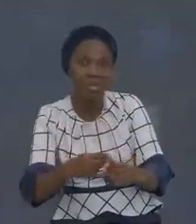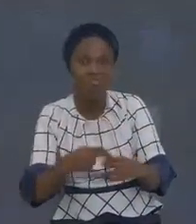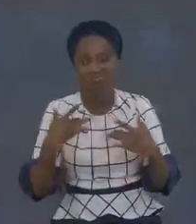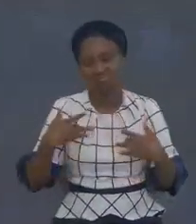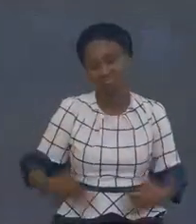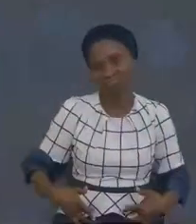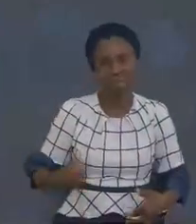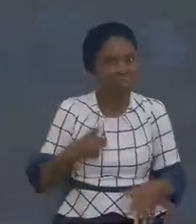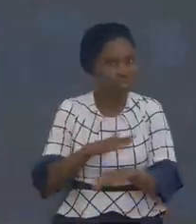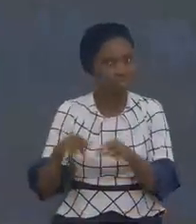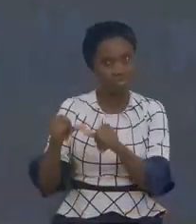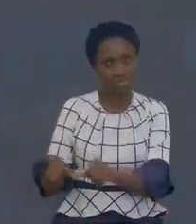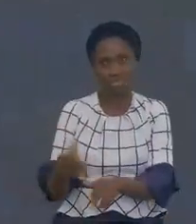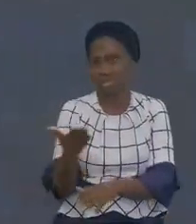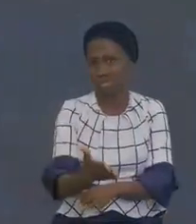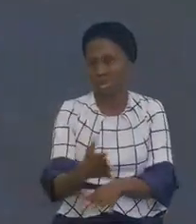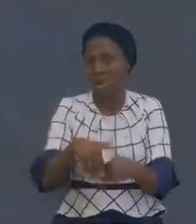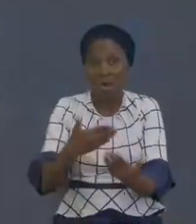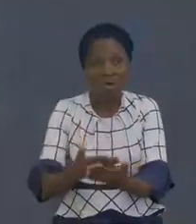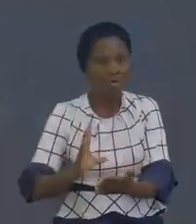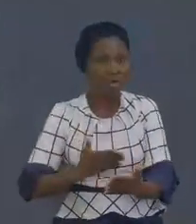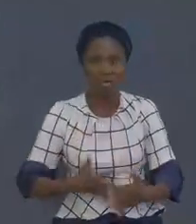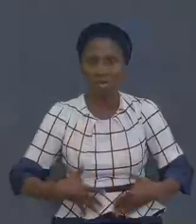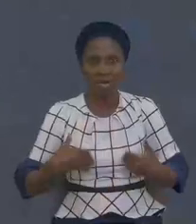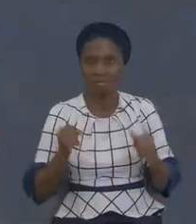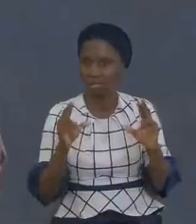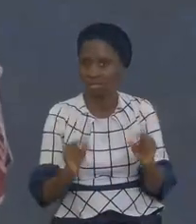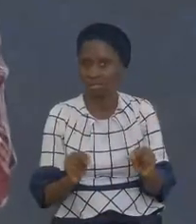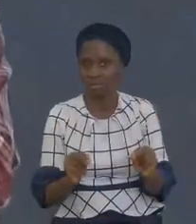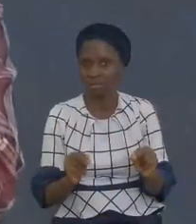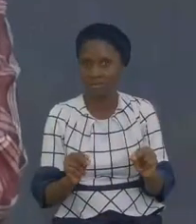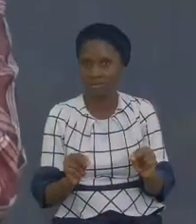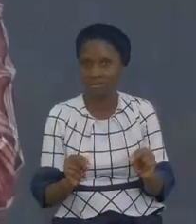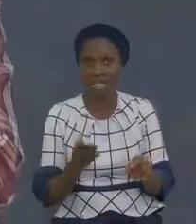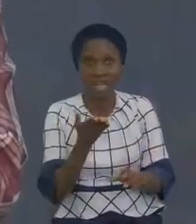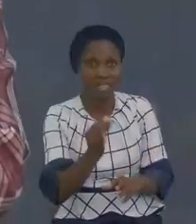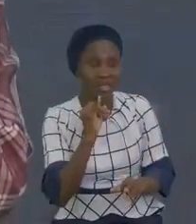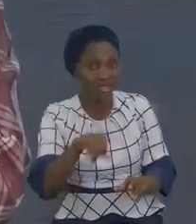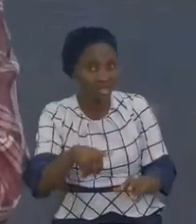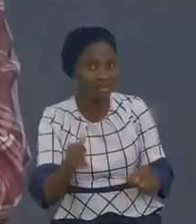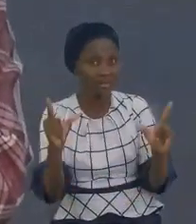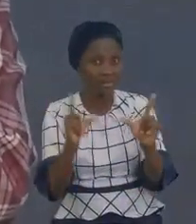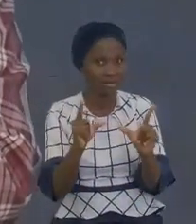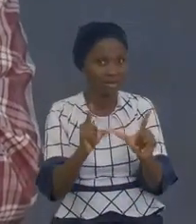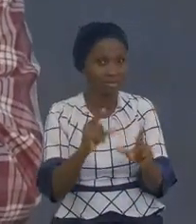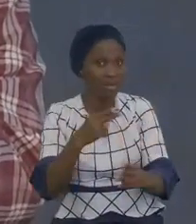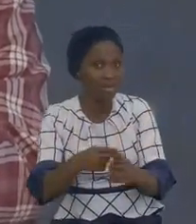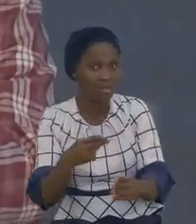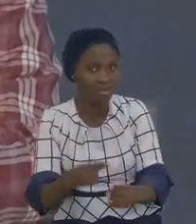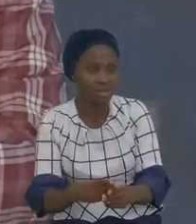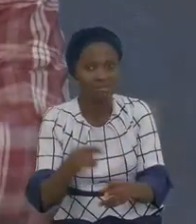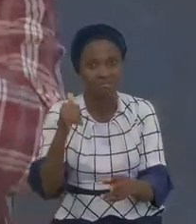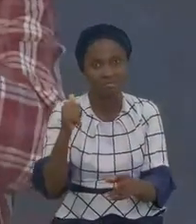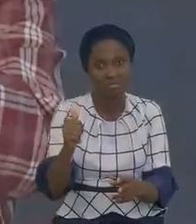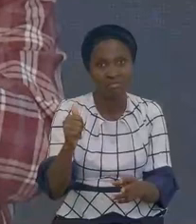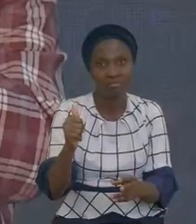vie. Il y a un niveau appelé moyen. Nous ne restons pas là